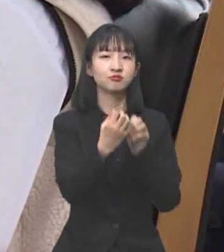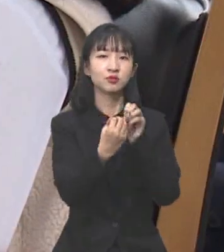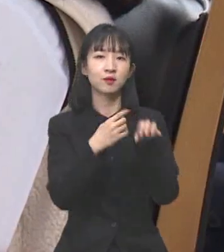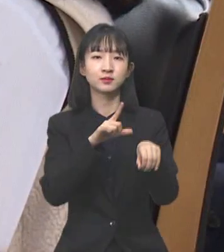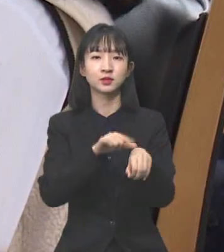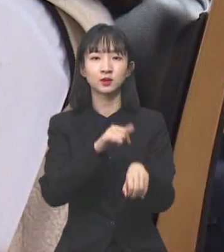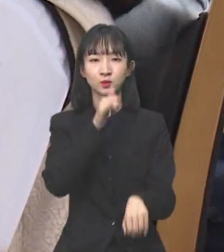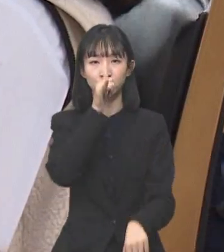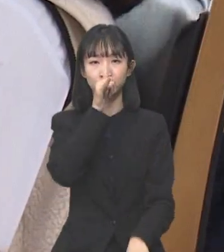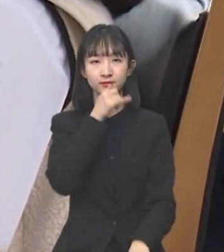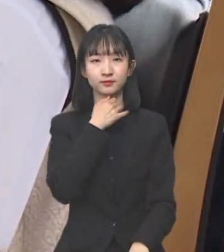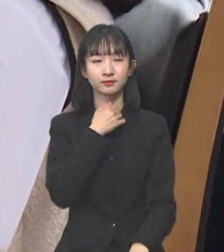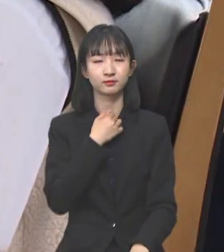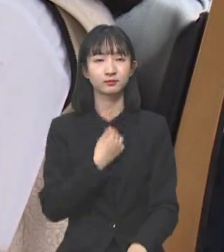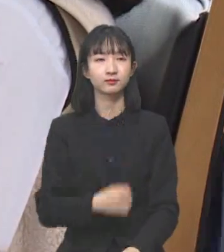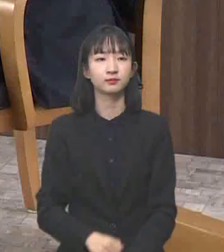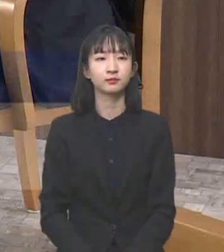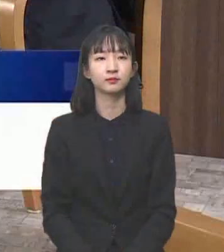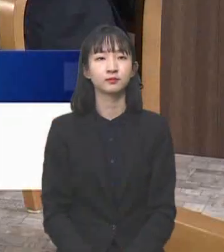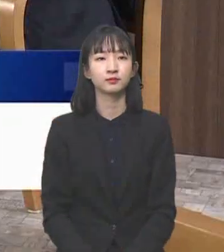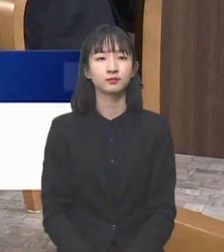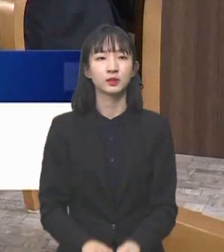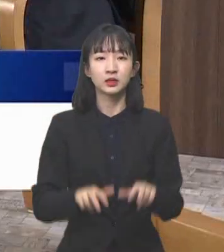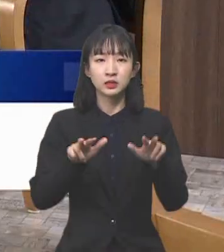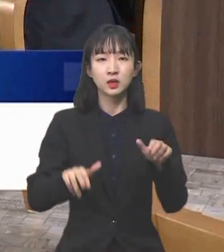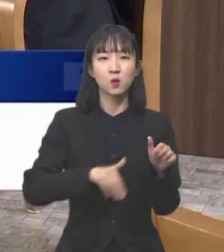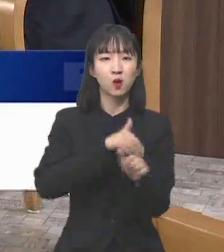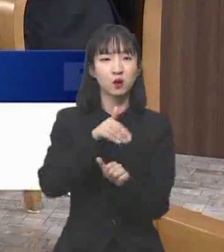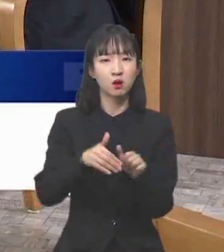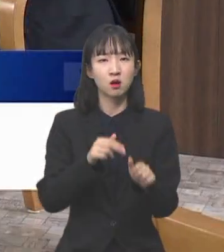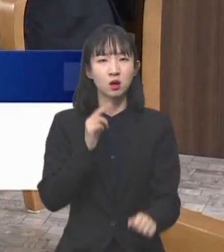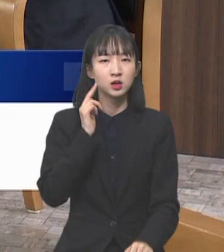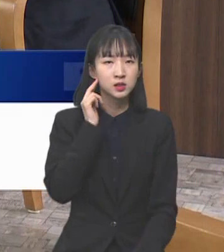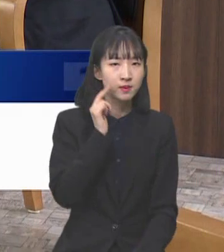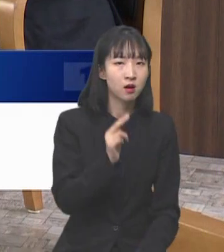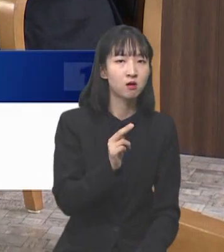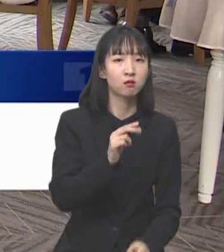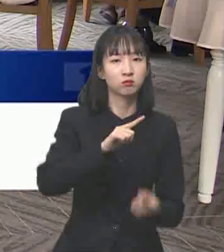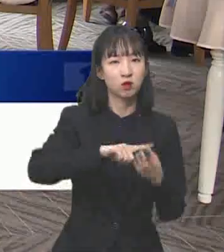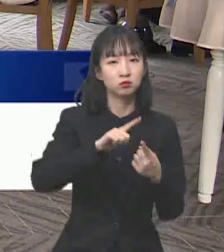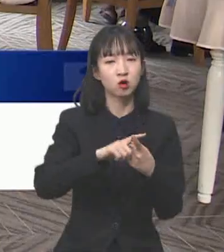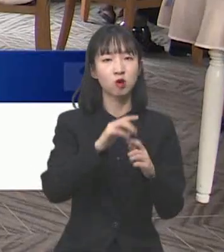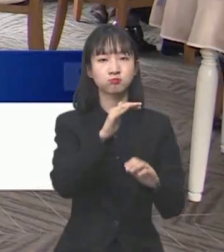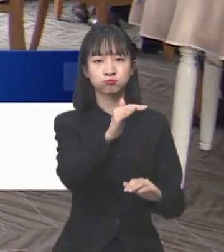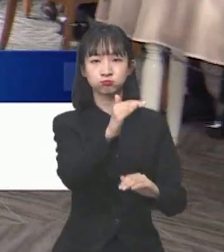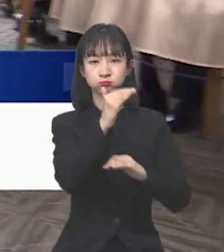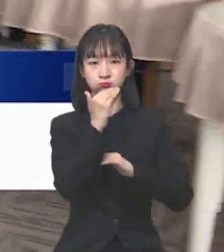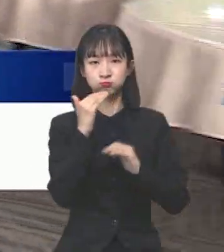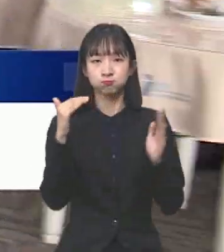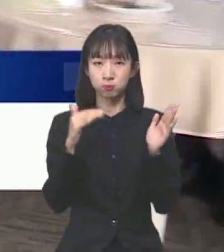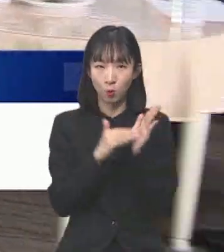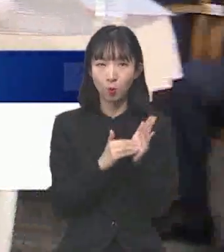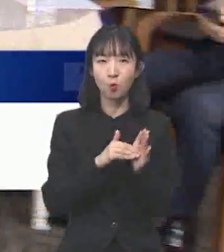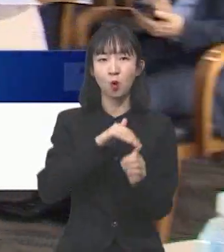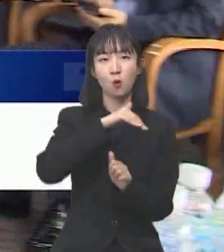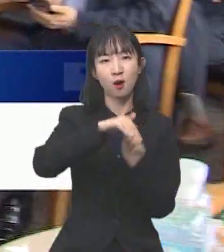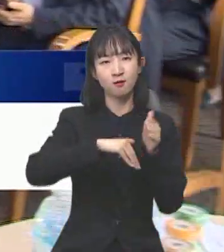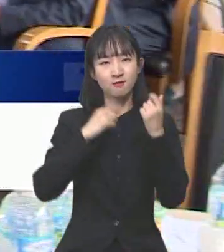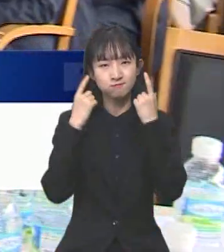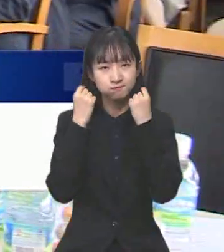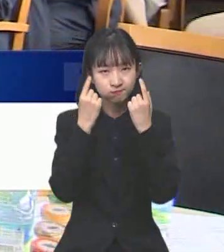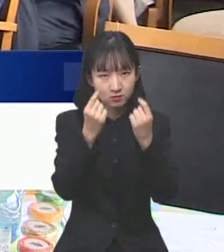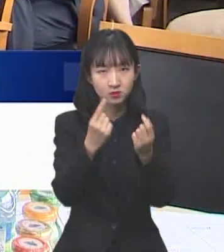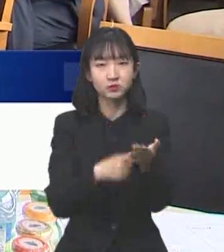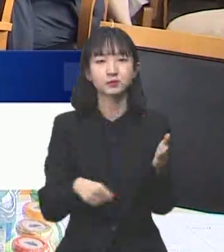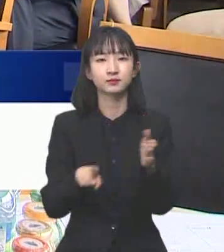마련됐습니다 성령이 심각성을 듣구 지금부터라도 환경을 지키기 위해서 터도